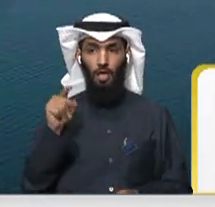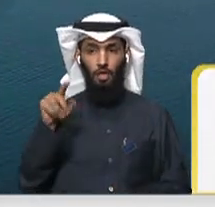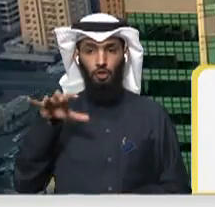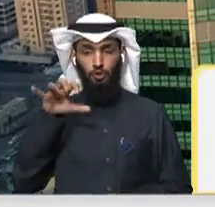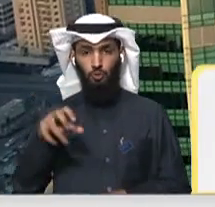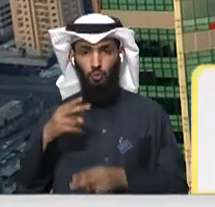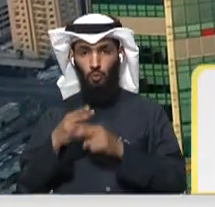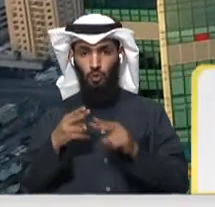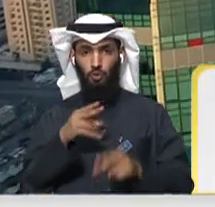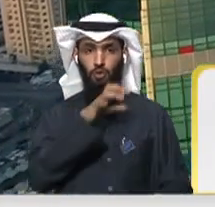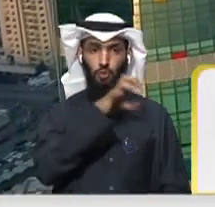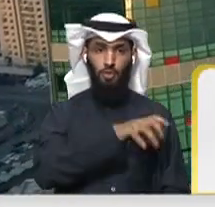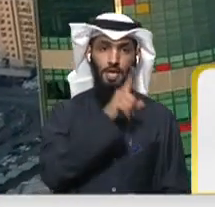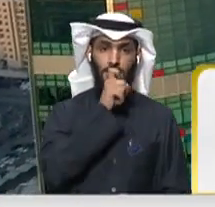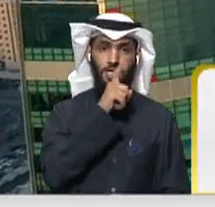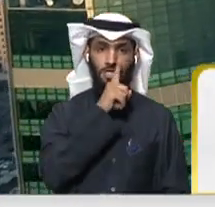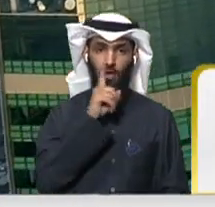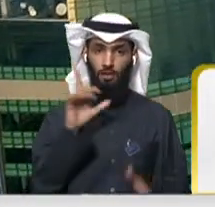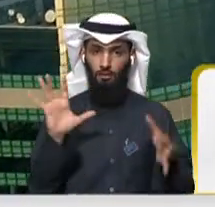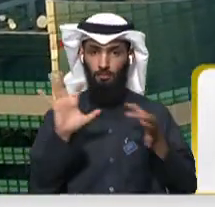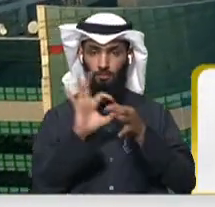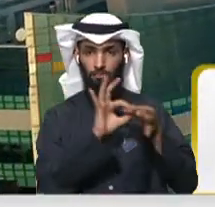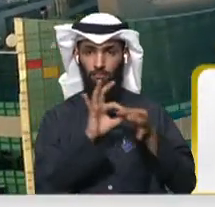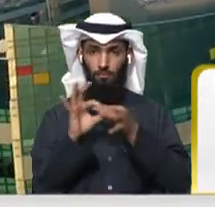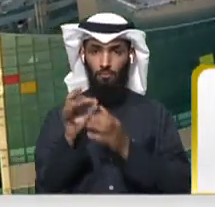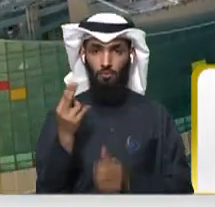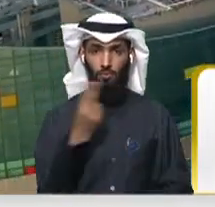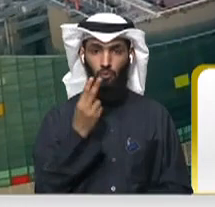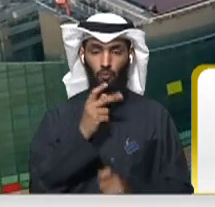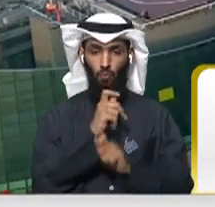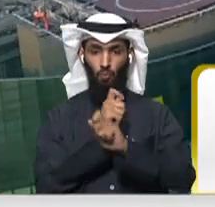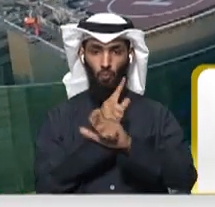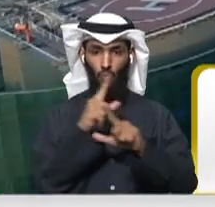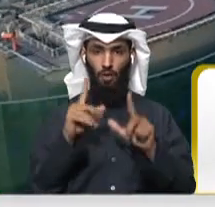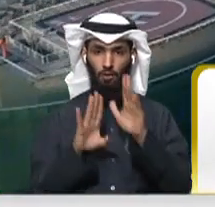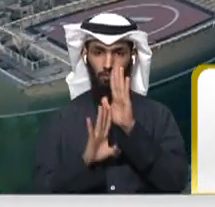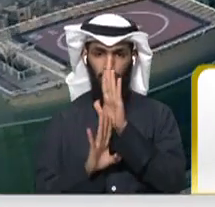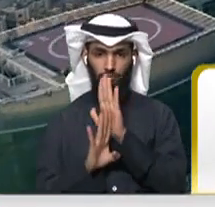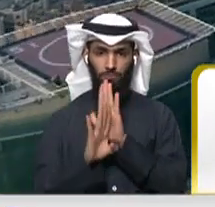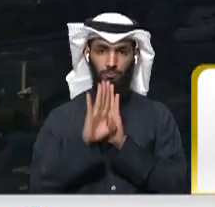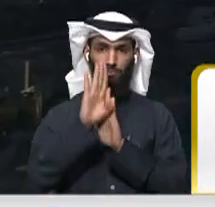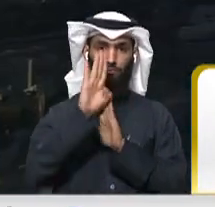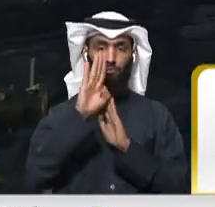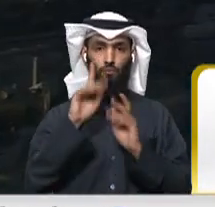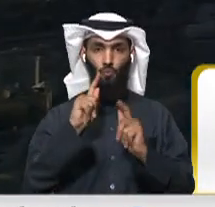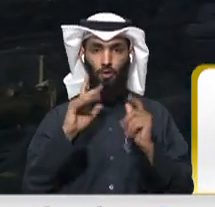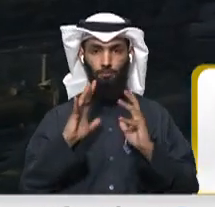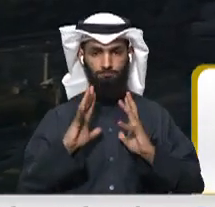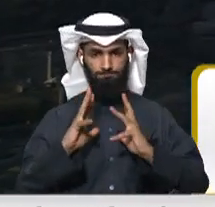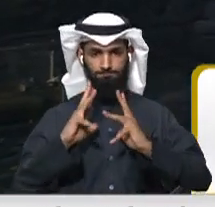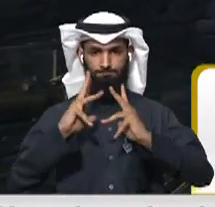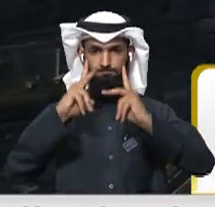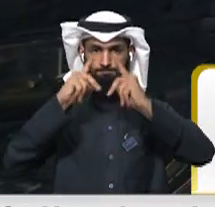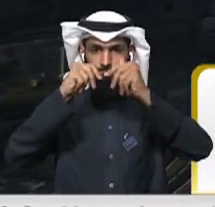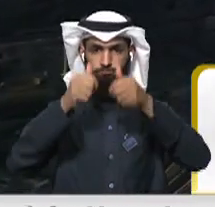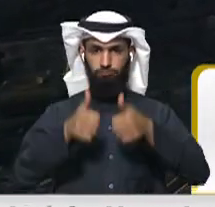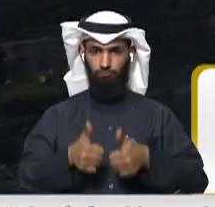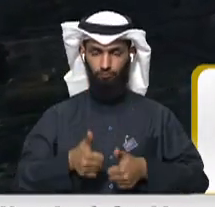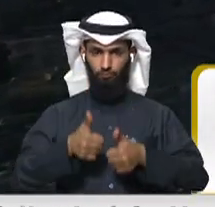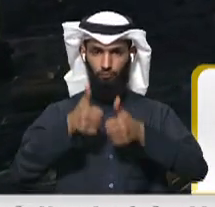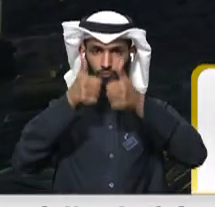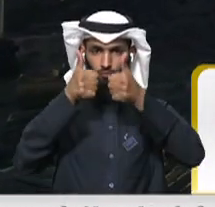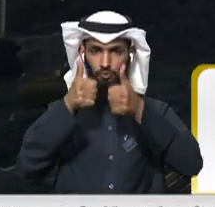دوله الكويت ودوله قطر تعكس تطورا واسعا يقرب من وجهات نظر البلدين على